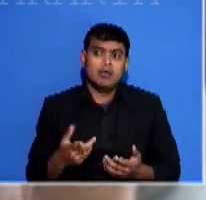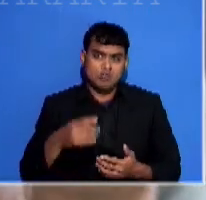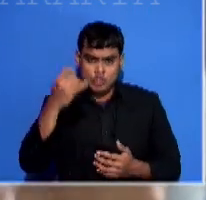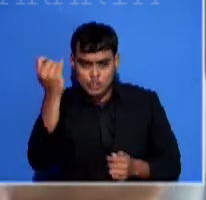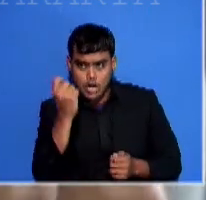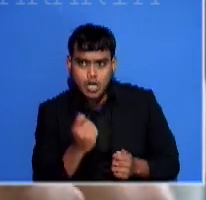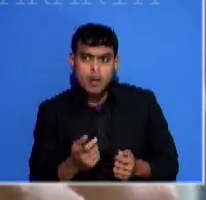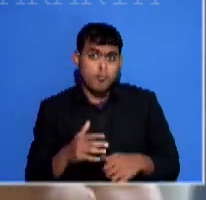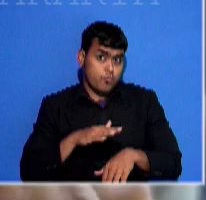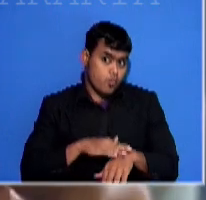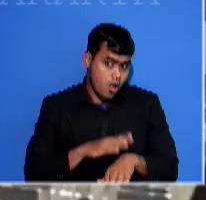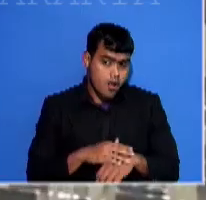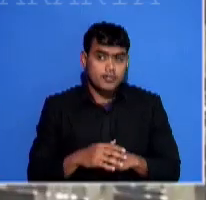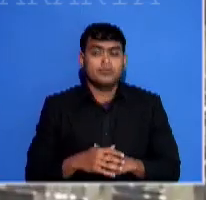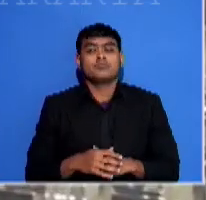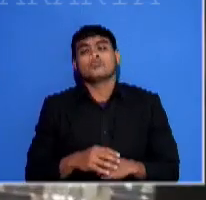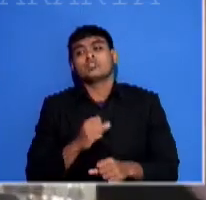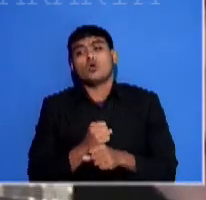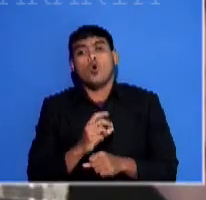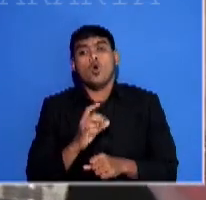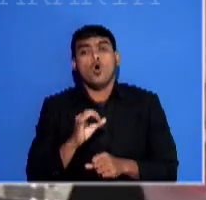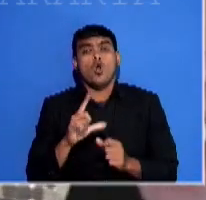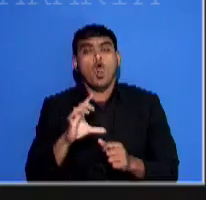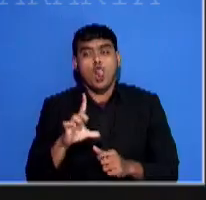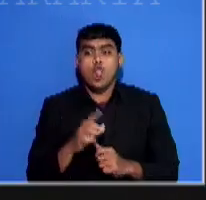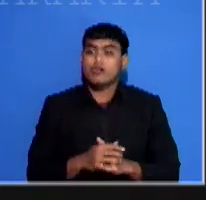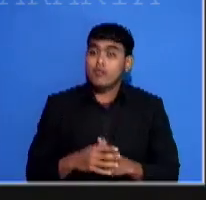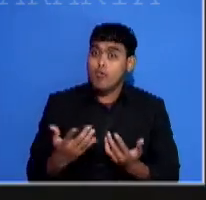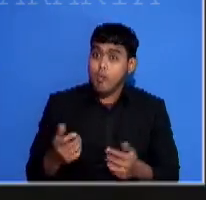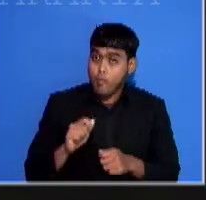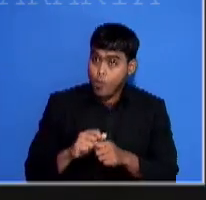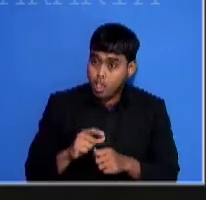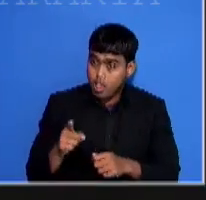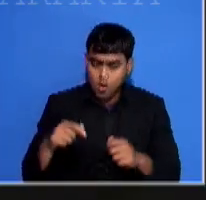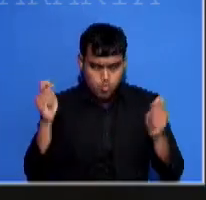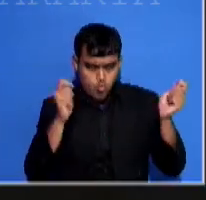mana para peserta sangat antusias saat itu diajak untuk membuat wayang suket.